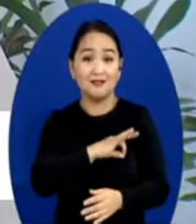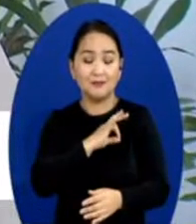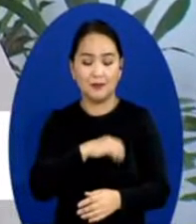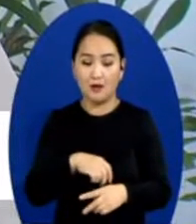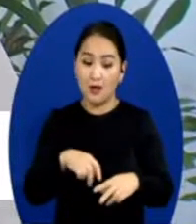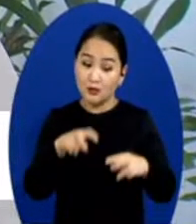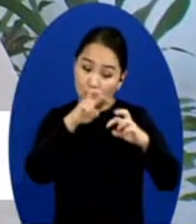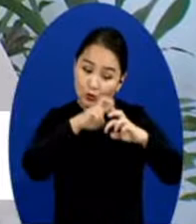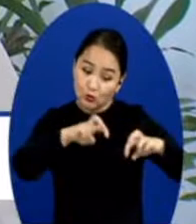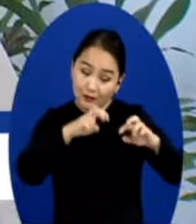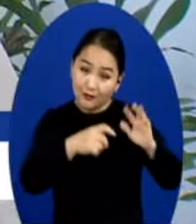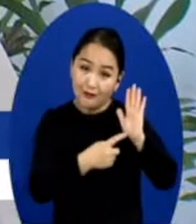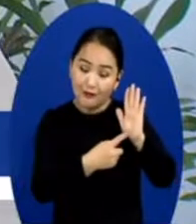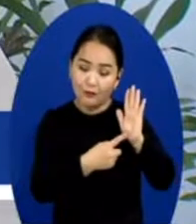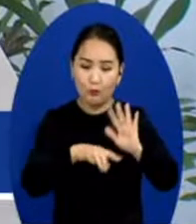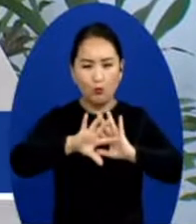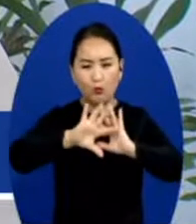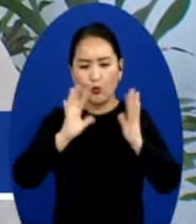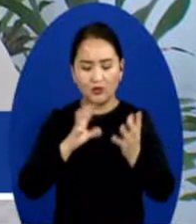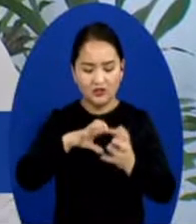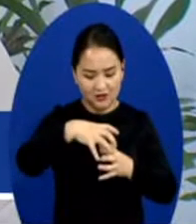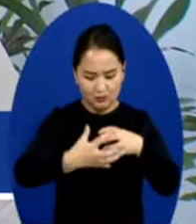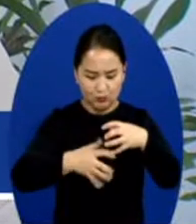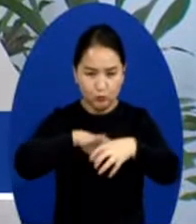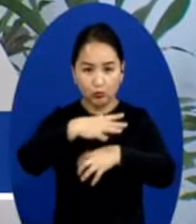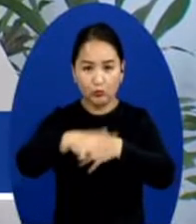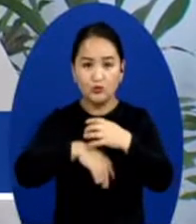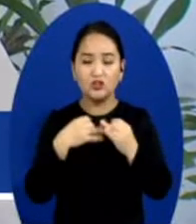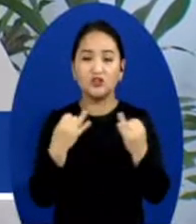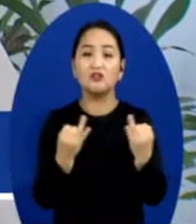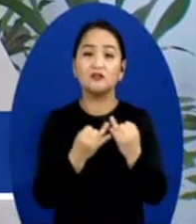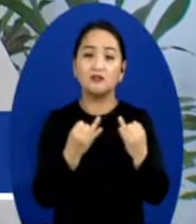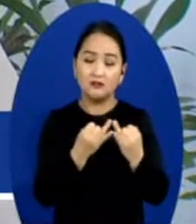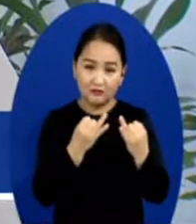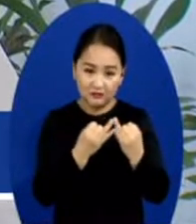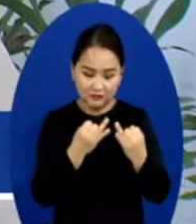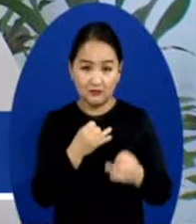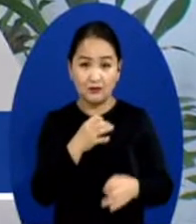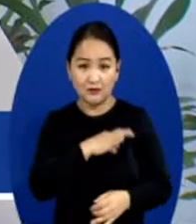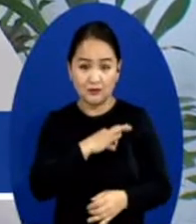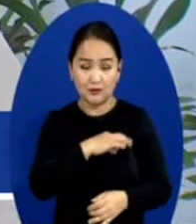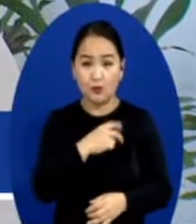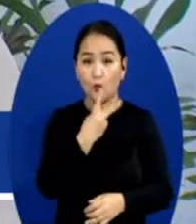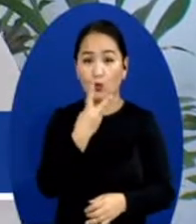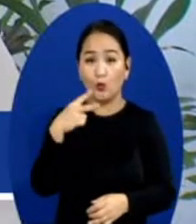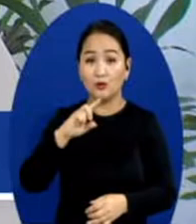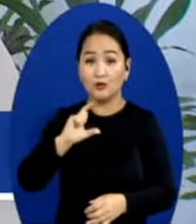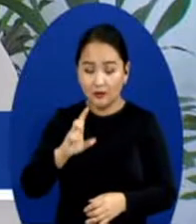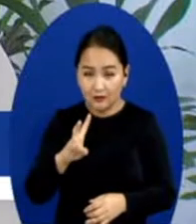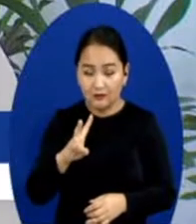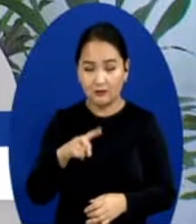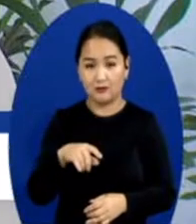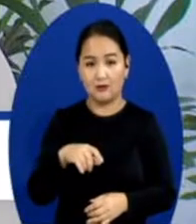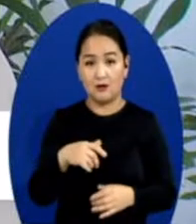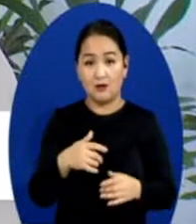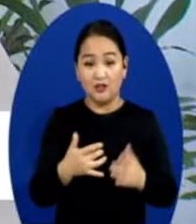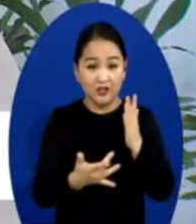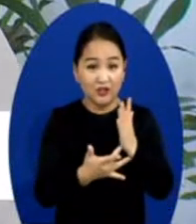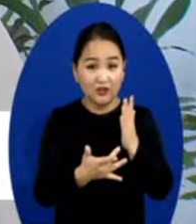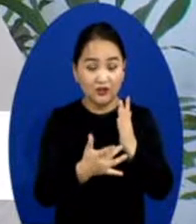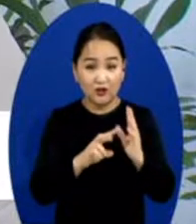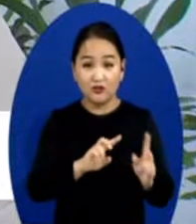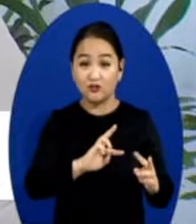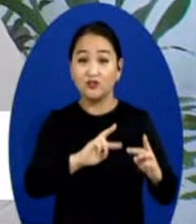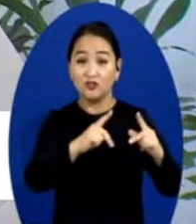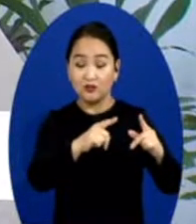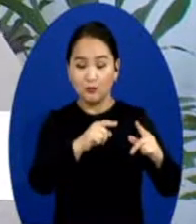юм бол дэлхийд даяар нийт онлайн системүүдийн 96% нь үйлний шийдэл рүү шилжчихсэн, 94% нь 6% нь шилжилчихгүй гэж байгаа